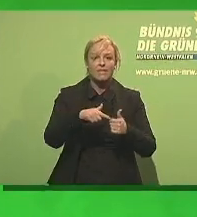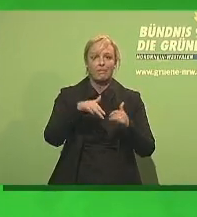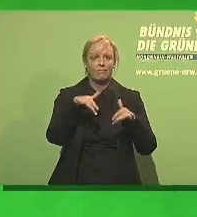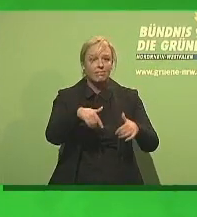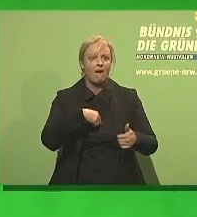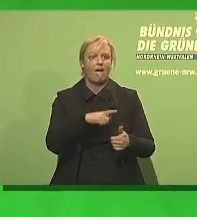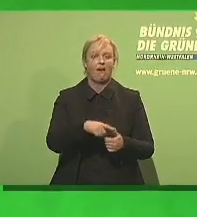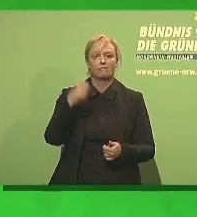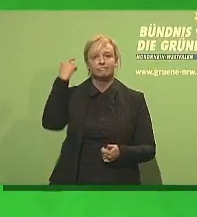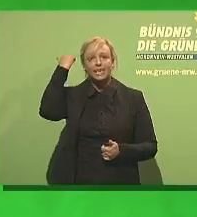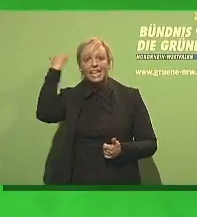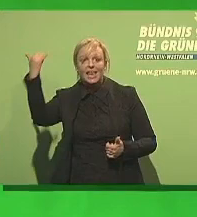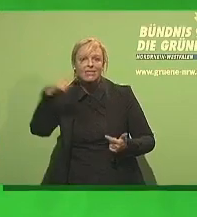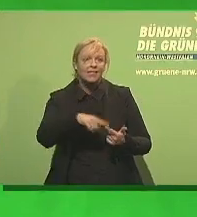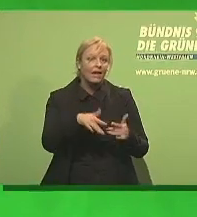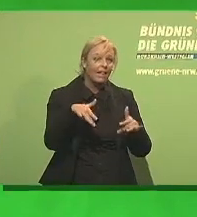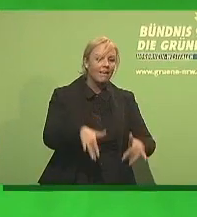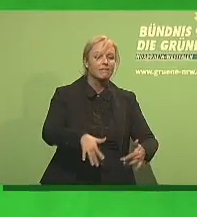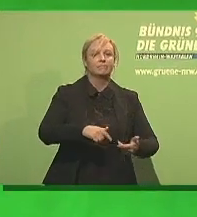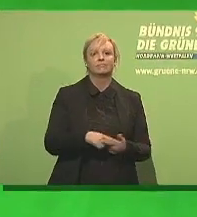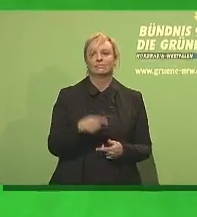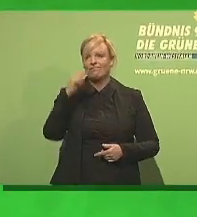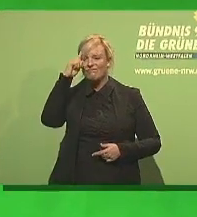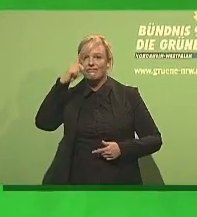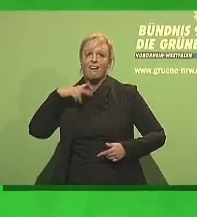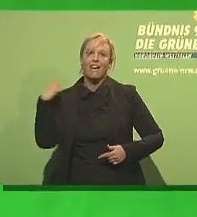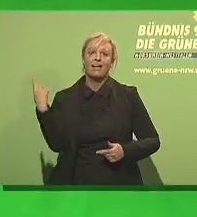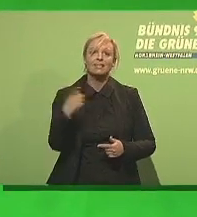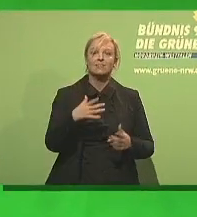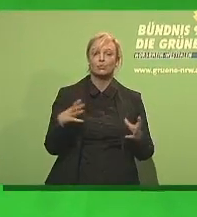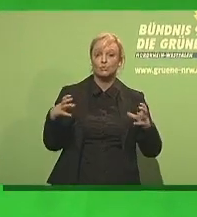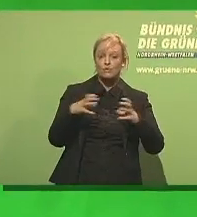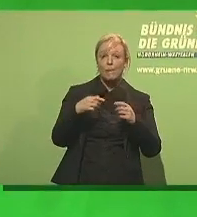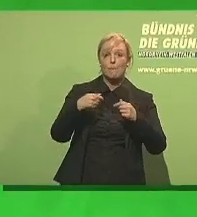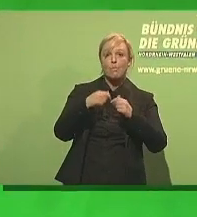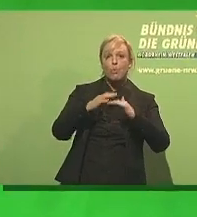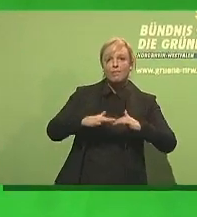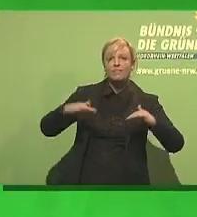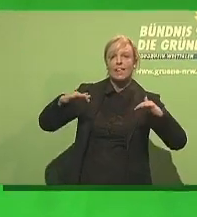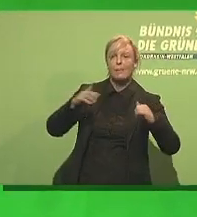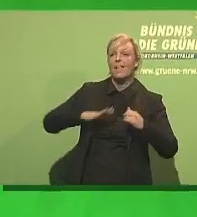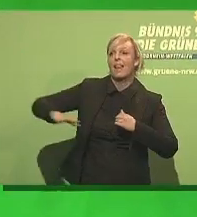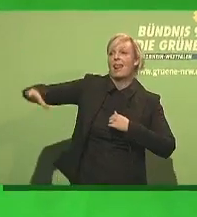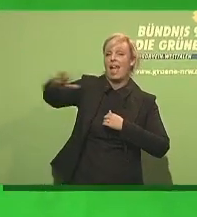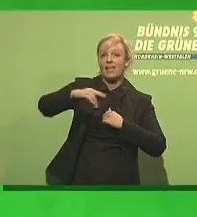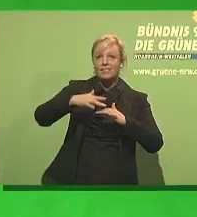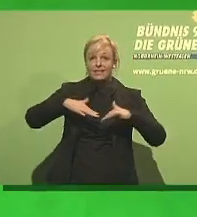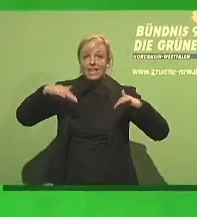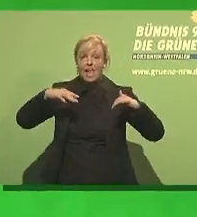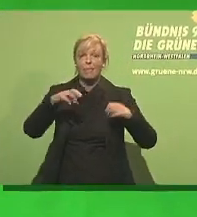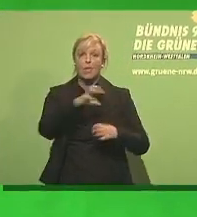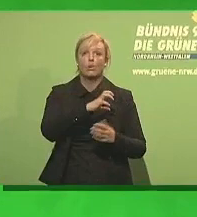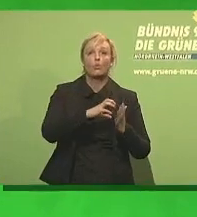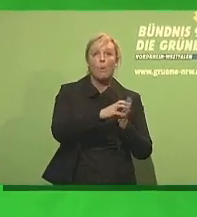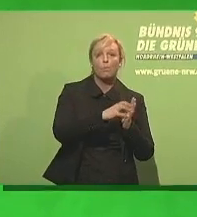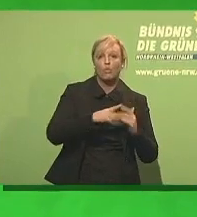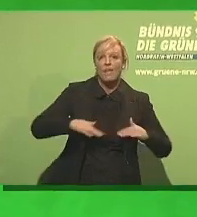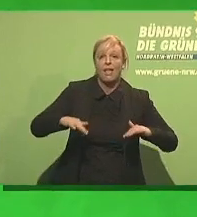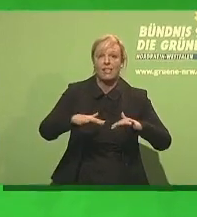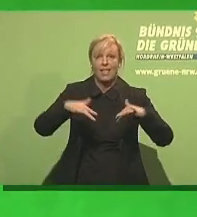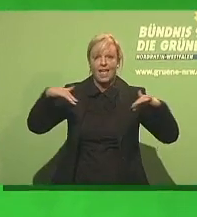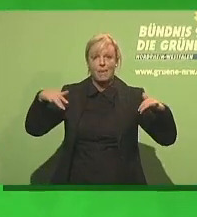Ideen. Und wir wissen auch, dass wir gemeinsam mit Bundesebene, Landesebene und der kommunalen Ebene